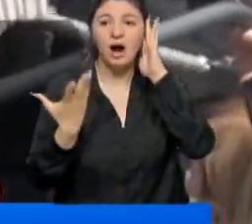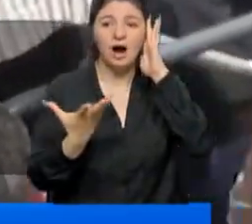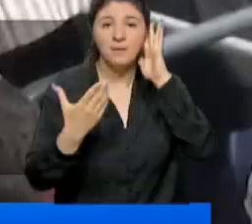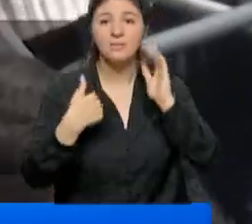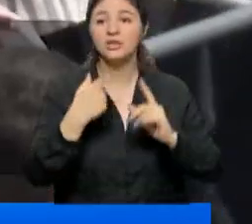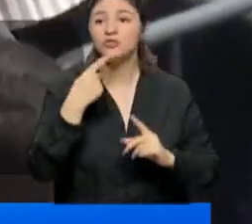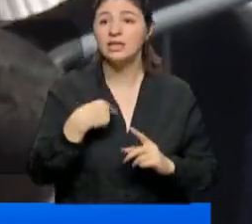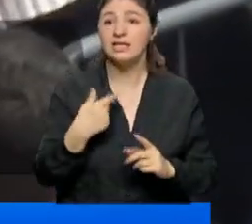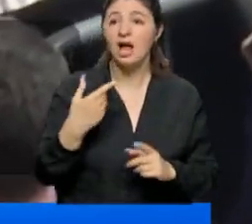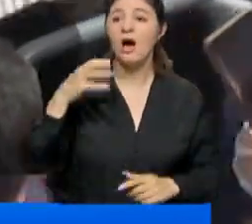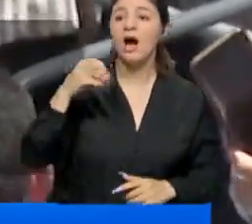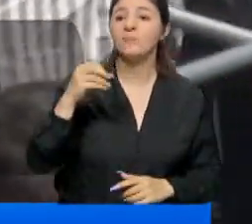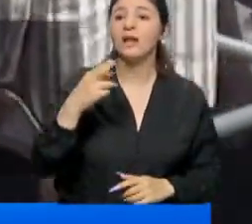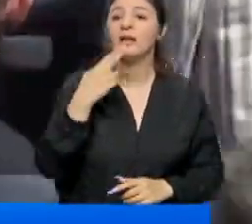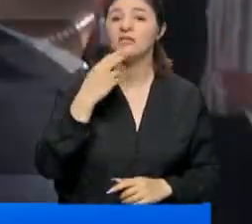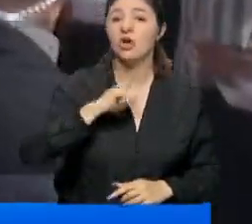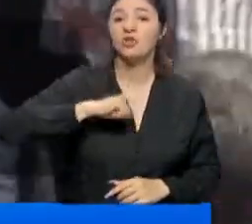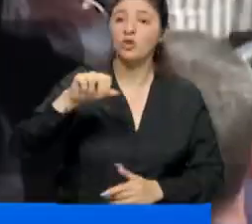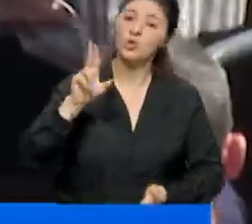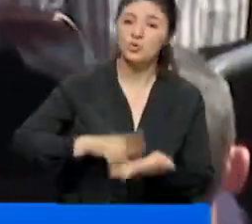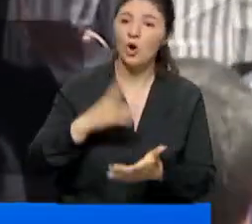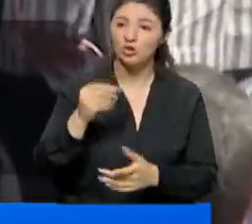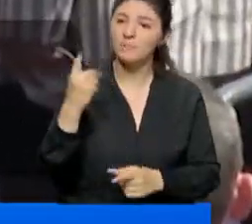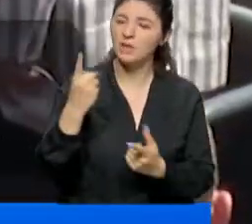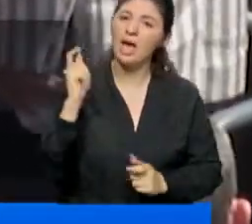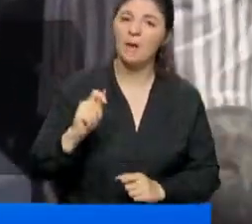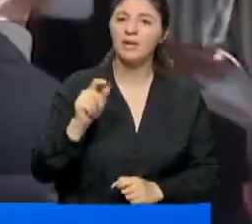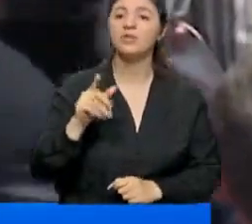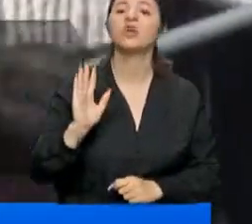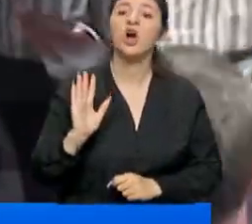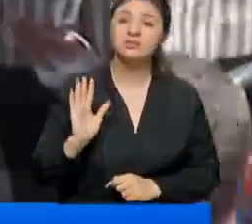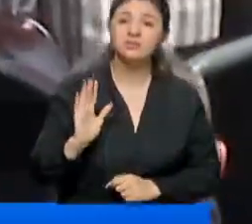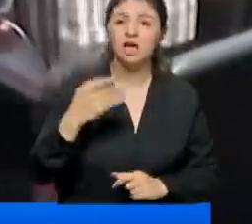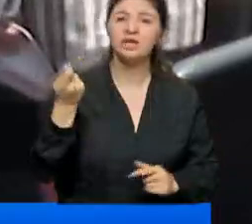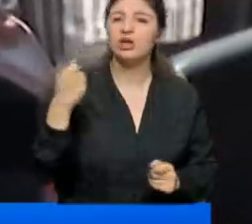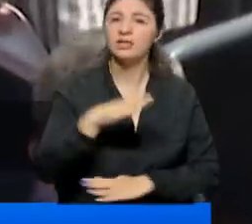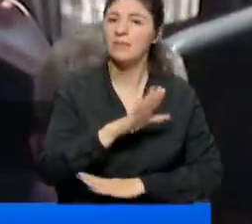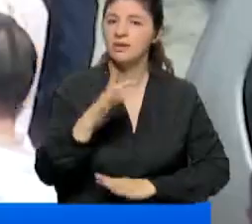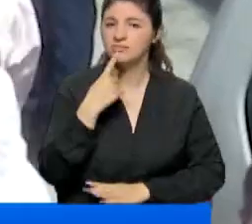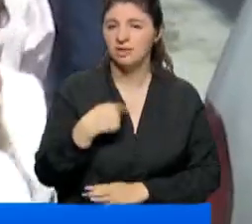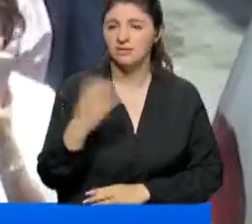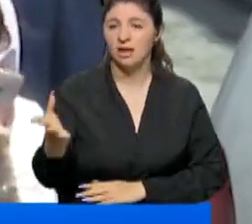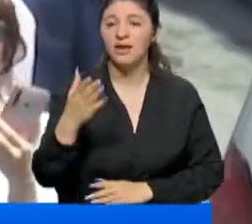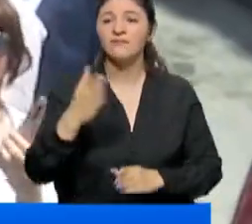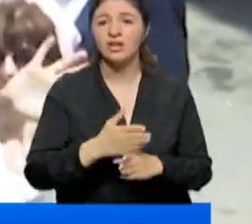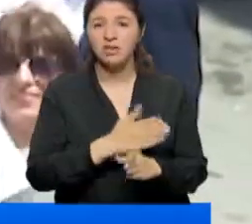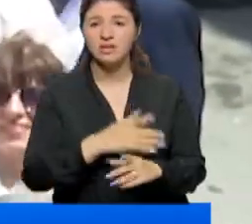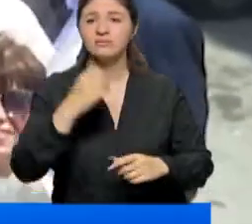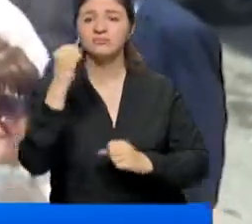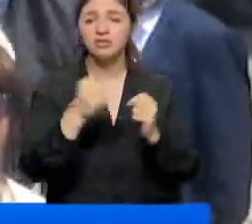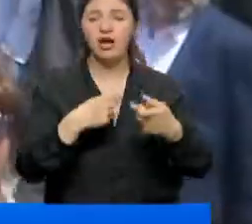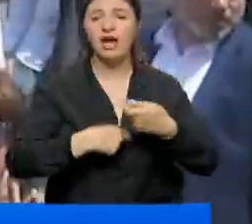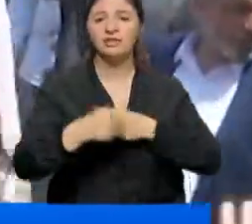Bana söylediler bir şey yaparız vatandaş